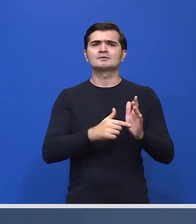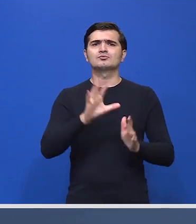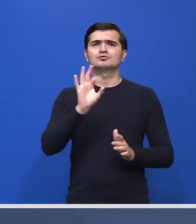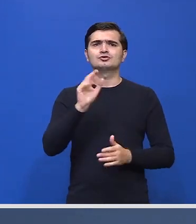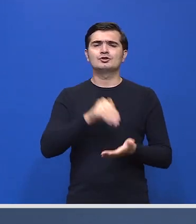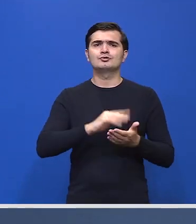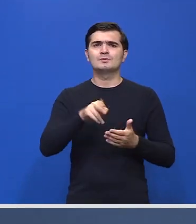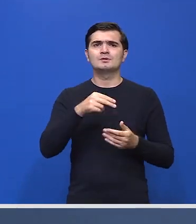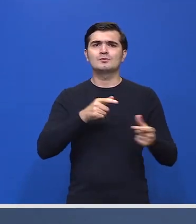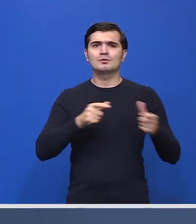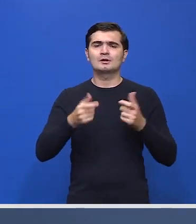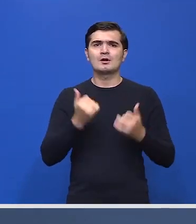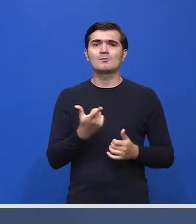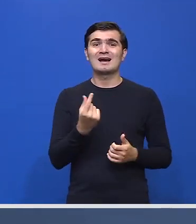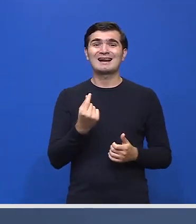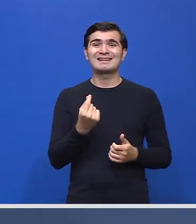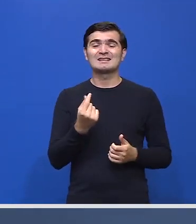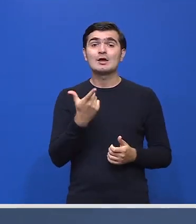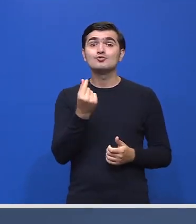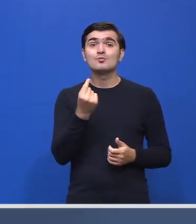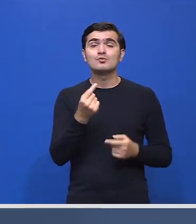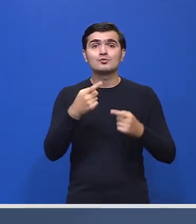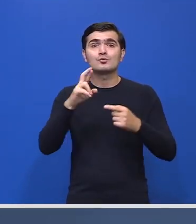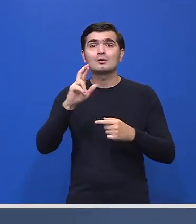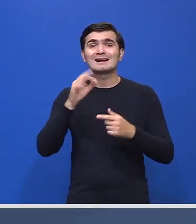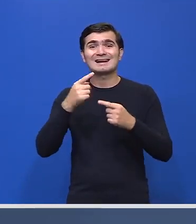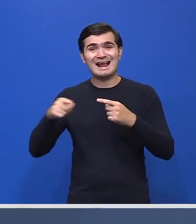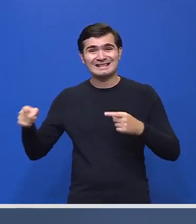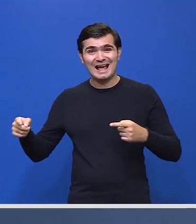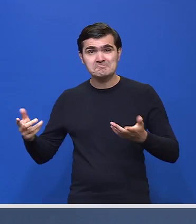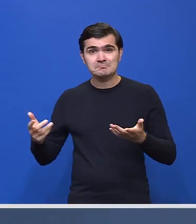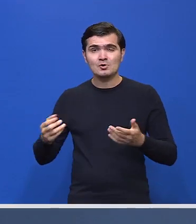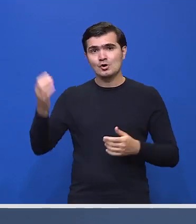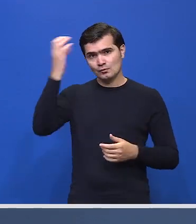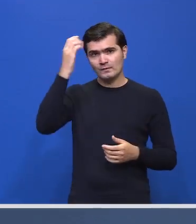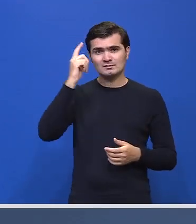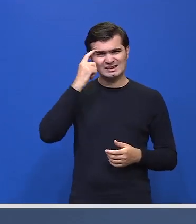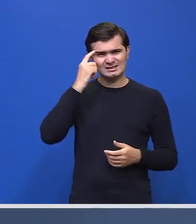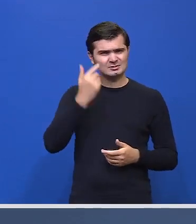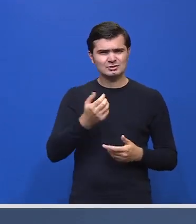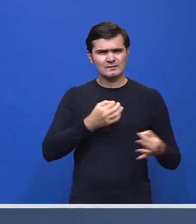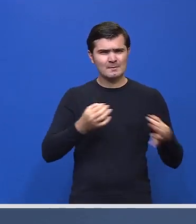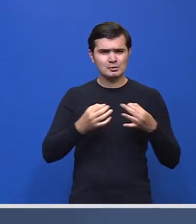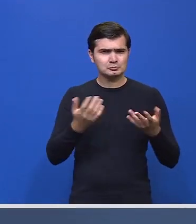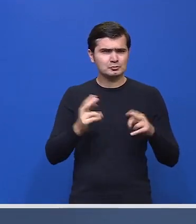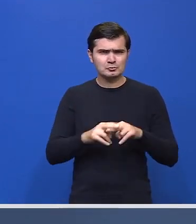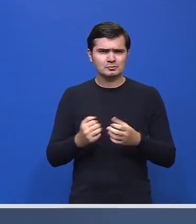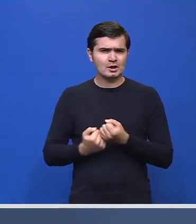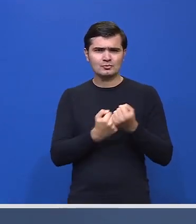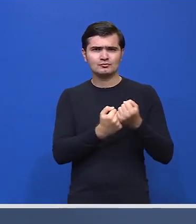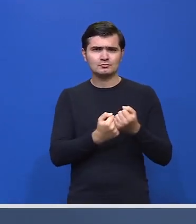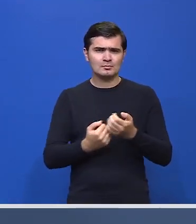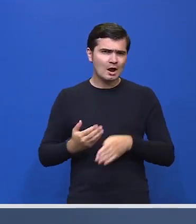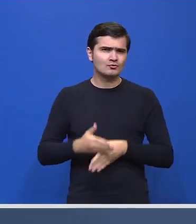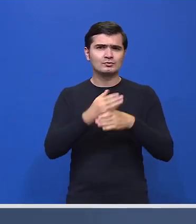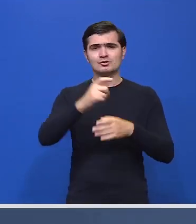de euro, ratele s-au dublat de la un an la altul. Guvernul are în vedere anumite măsuri astfel încât să ajute cetățenii, pentru că atunci